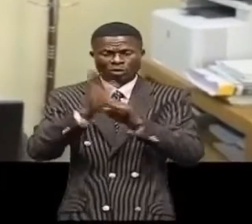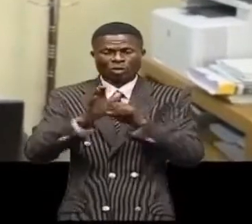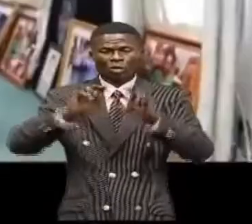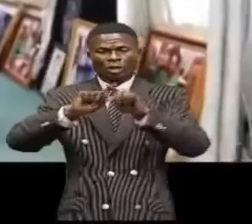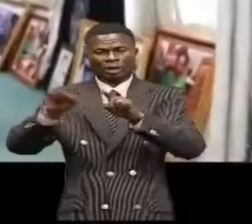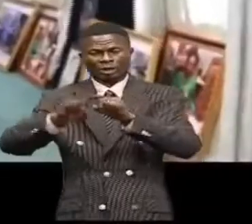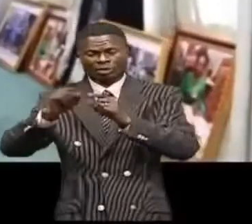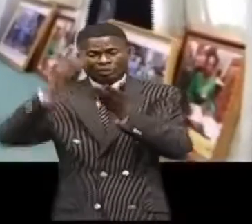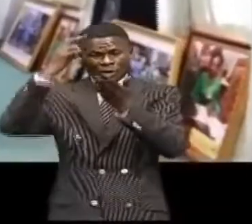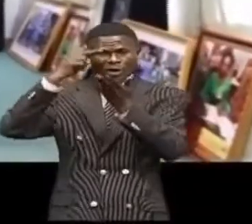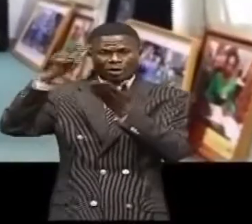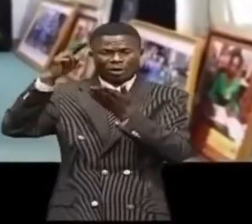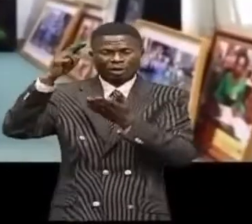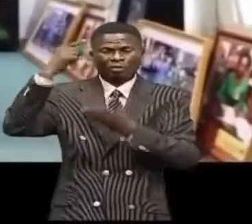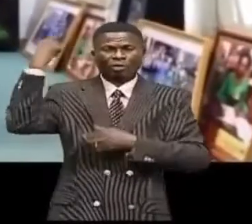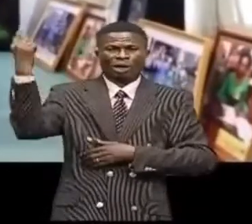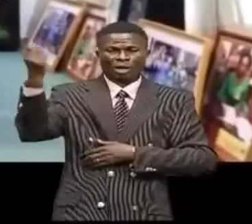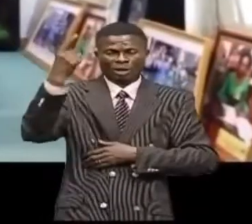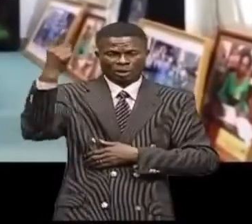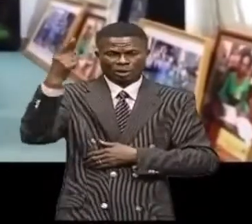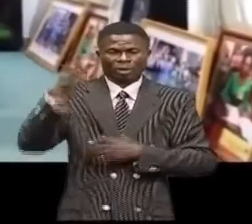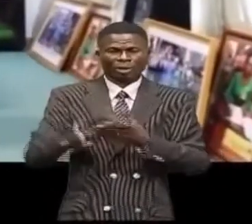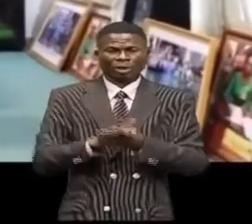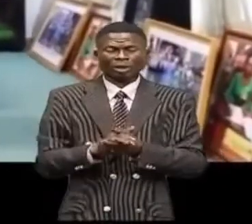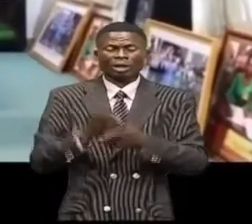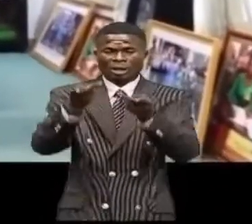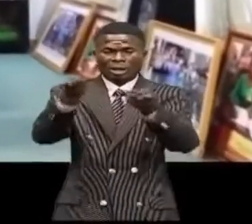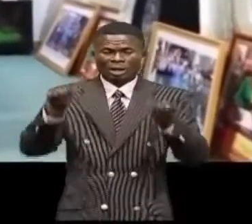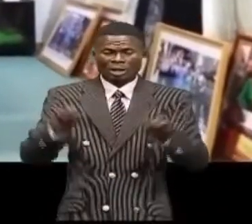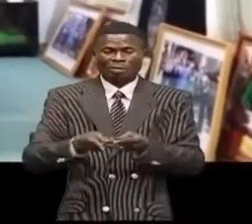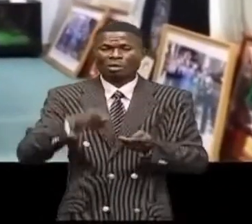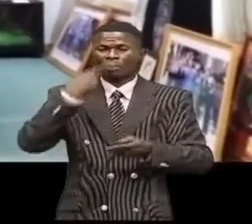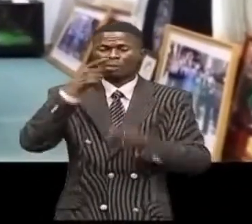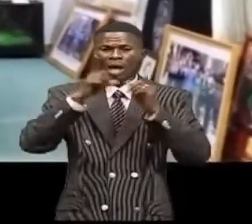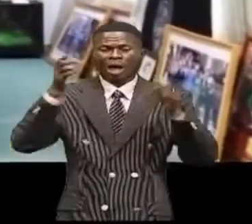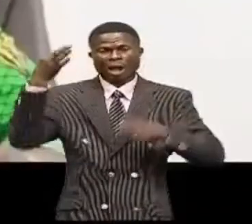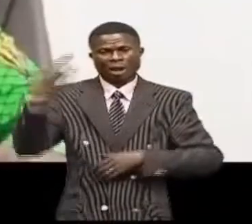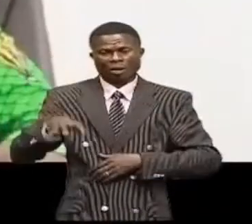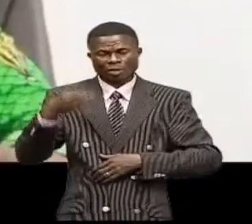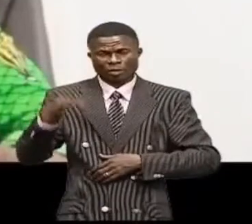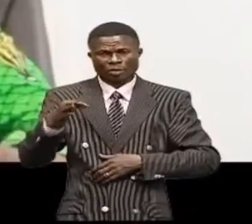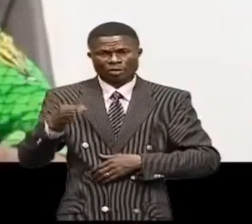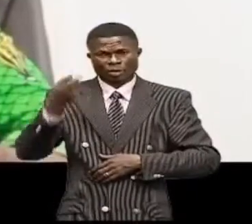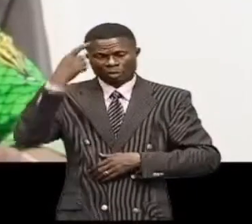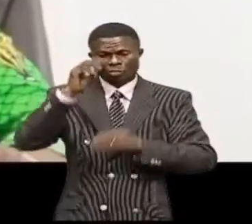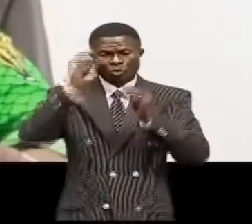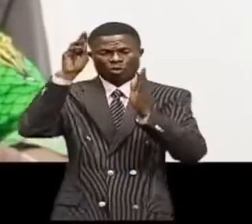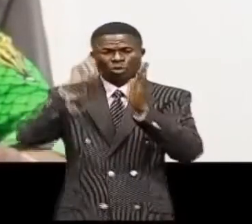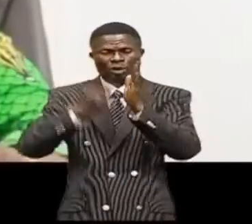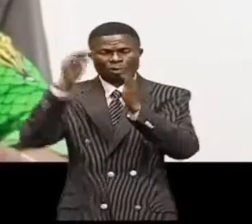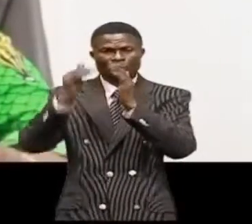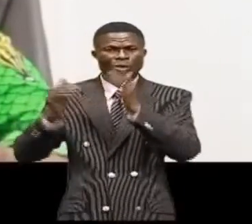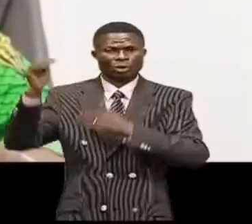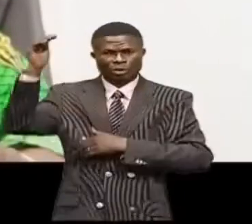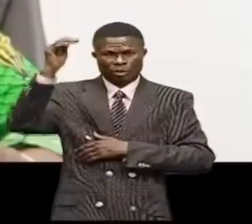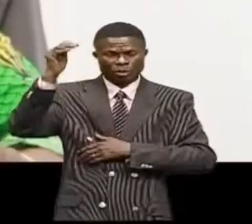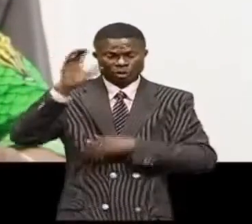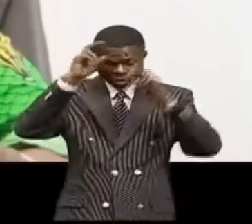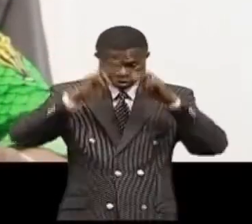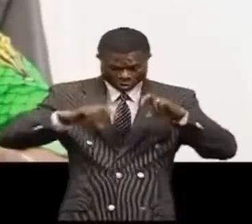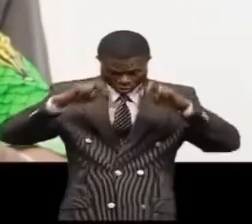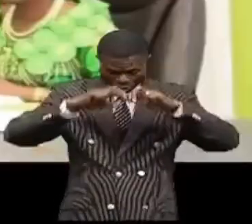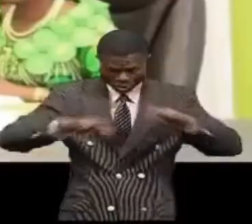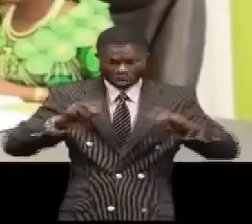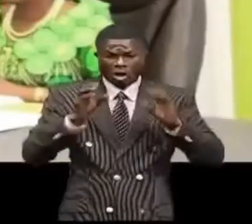des États membres, étant un espace francophone d'intégration régionale pour l'enseignement supérieur et la recherche.